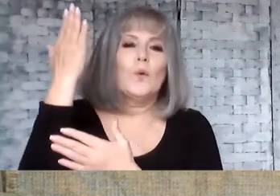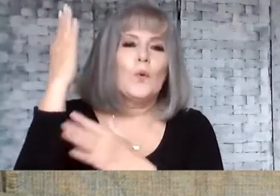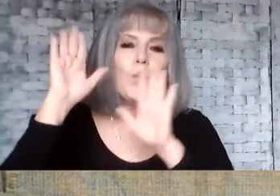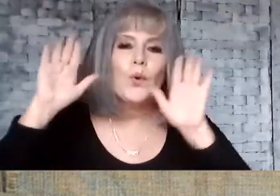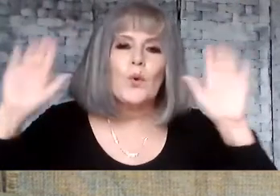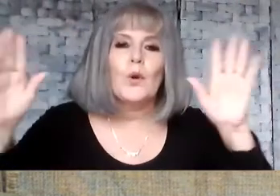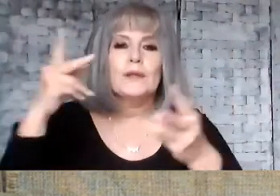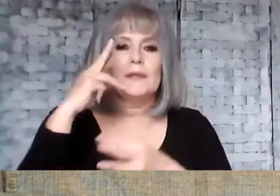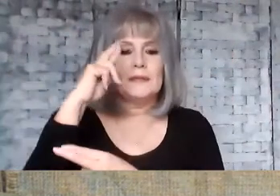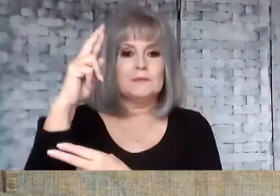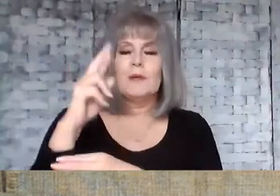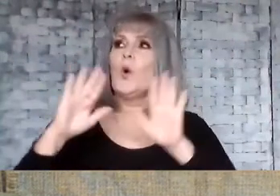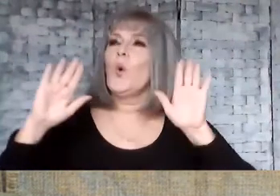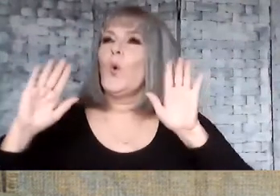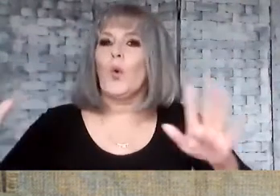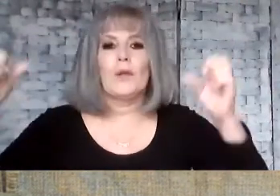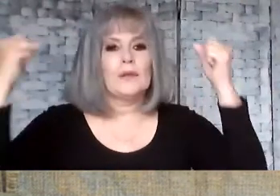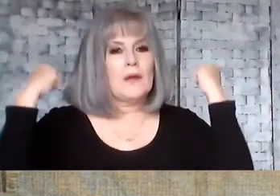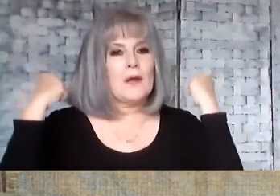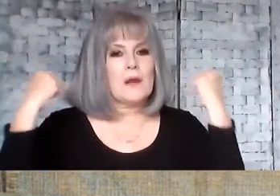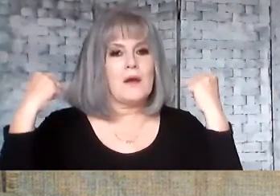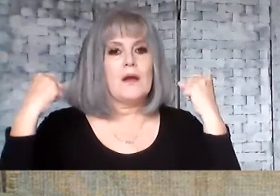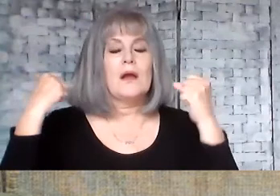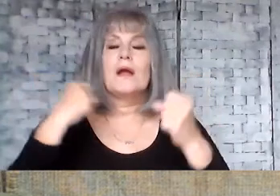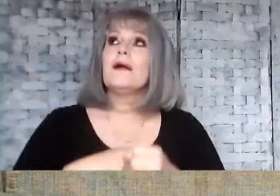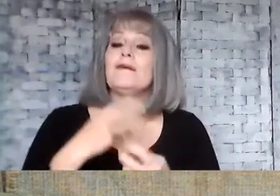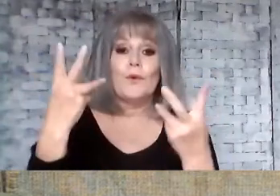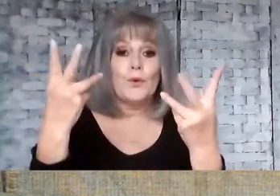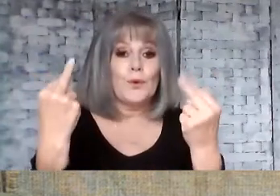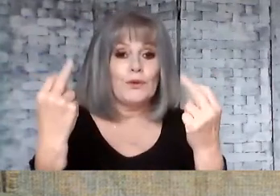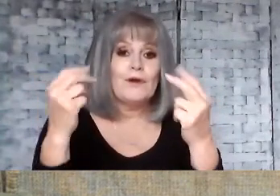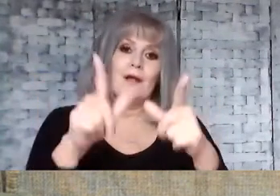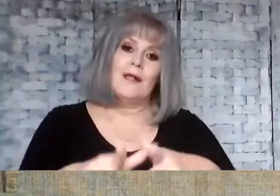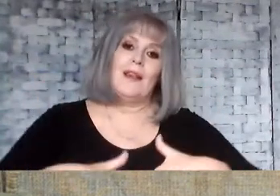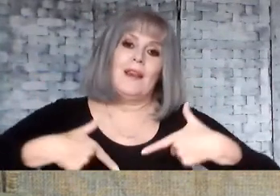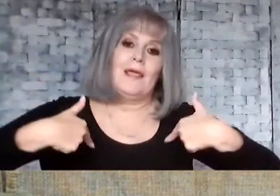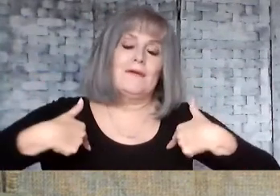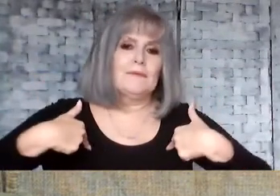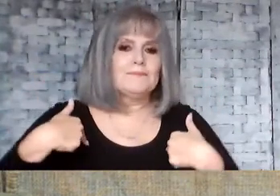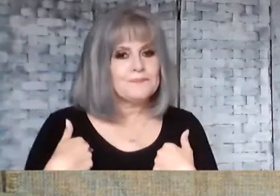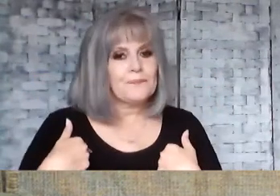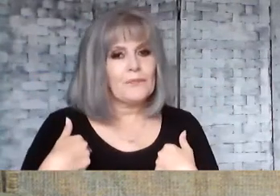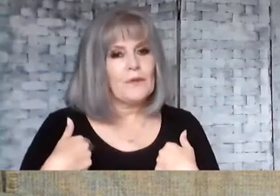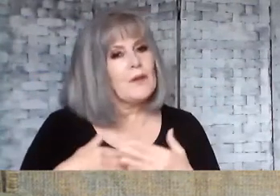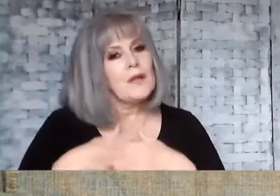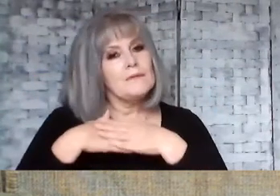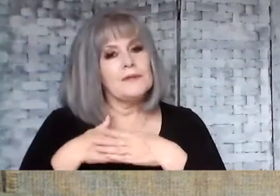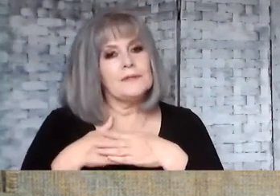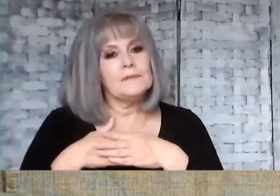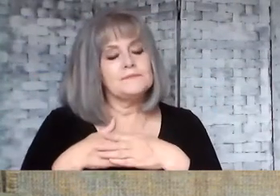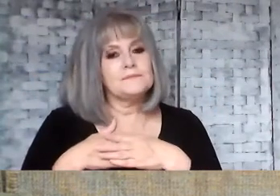groot beloftes, groot kracht van nieuwe lewe. Vrienden,